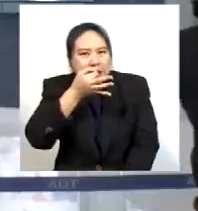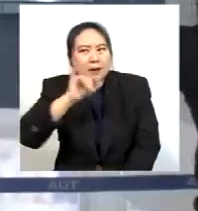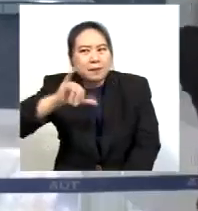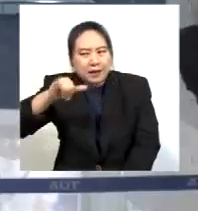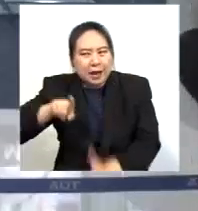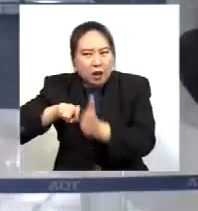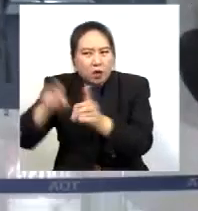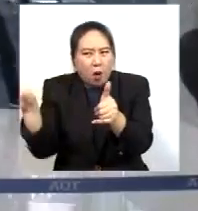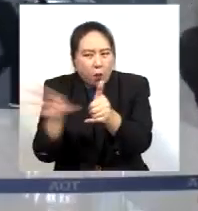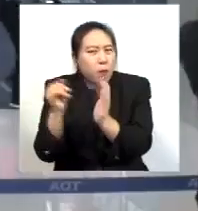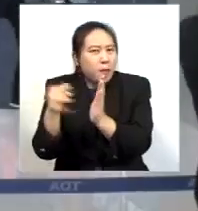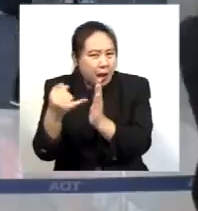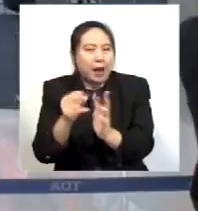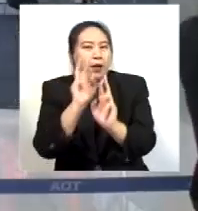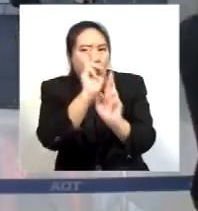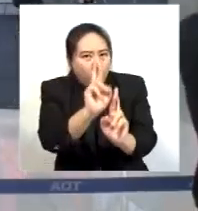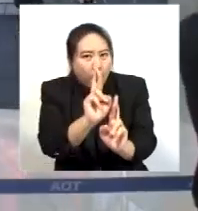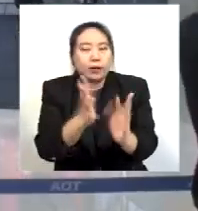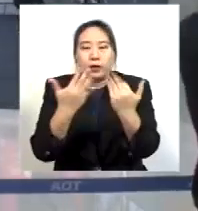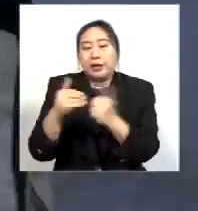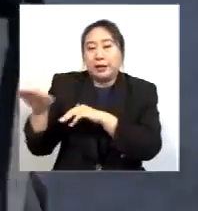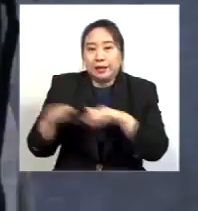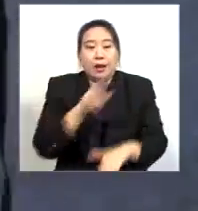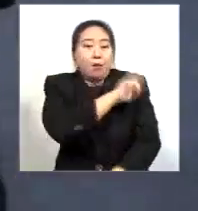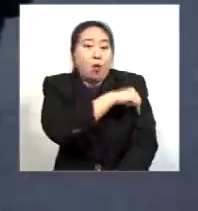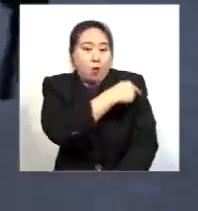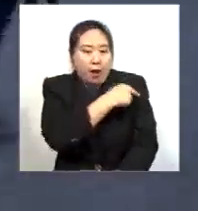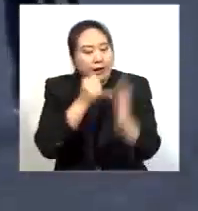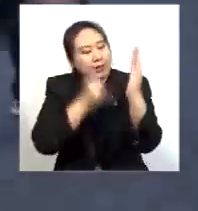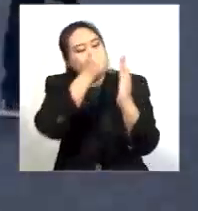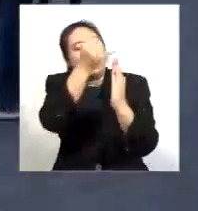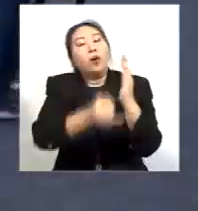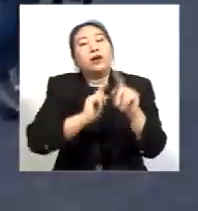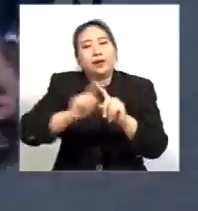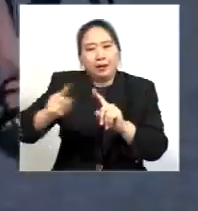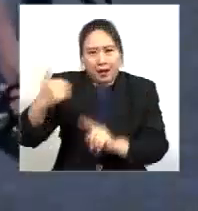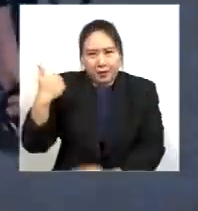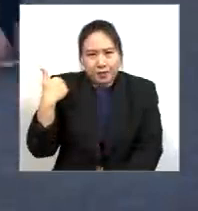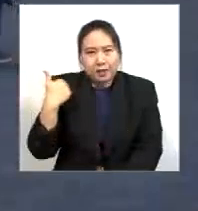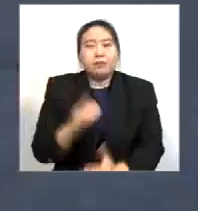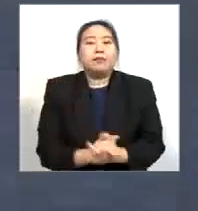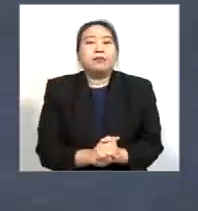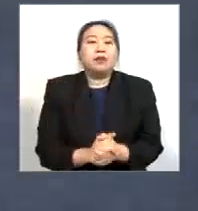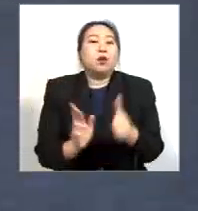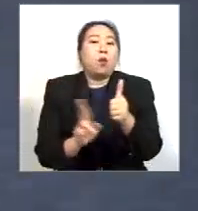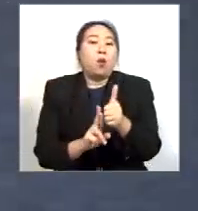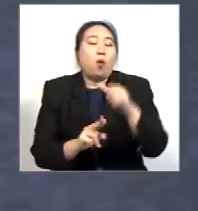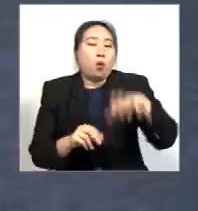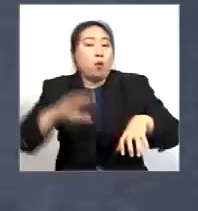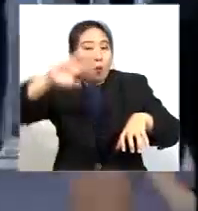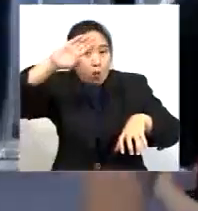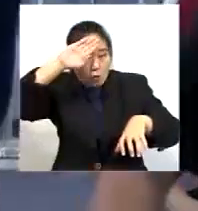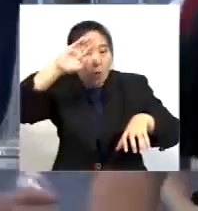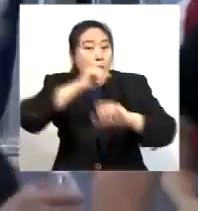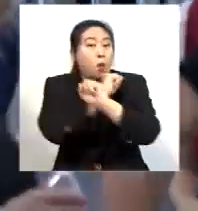ไวรัสได้ง่ายรวมทั้งเตรียมเรื่องของสถานพยาบาลในทุกๆจังหวัดค่ะไปฟังเสียงยืนยันจากรองอธิบดีกรมควบคุมโรค